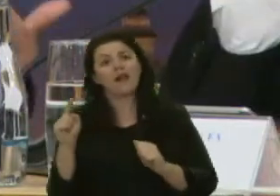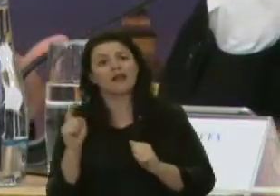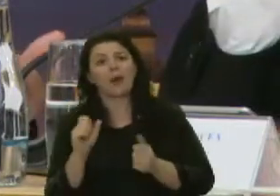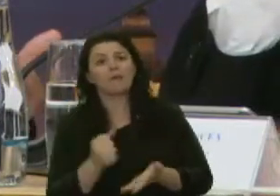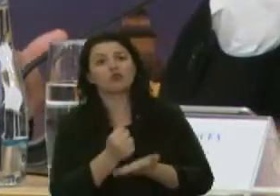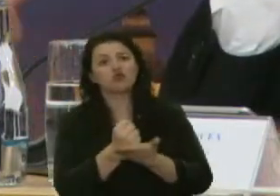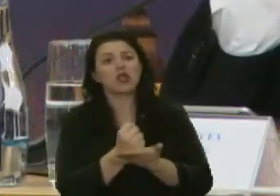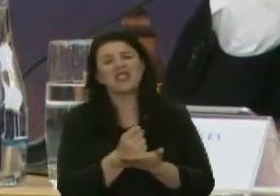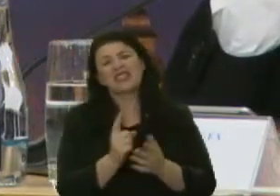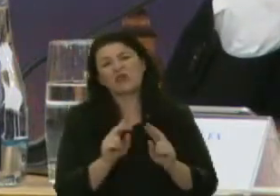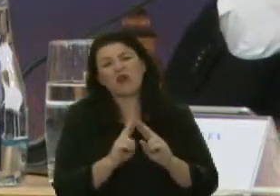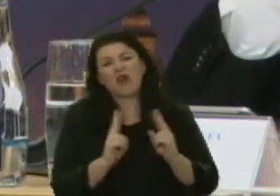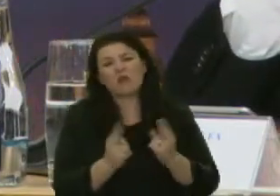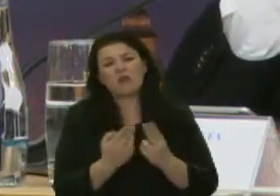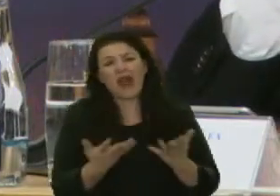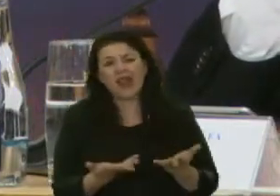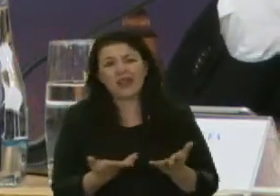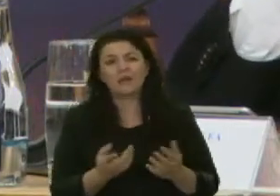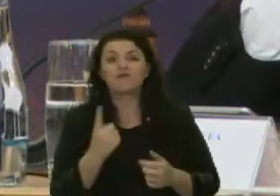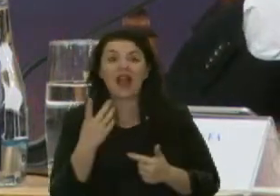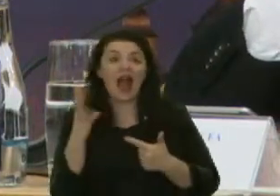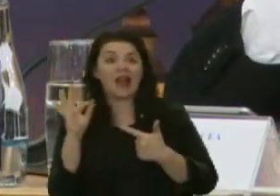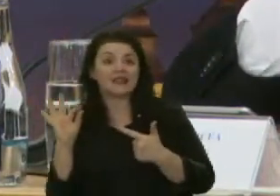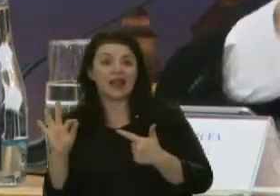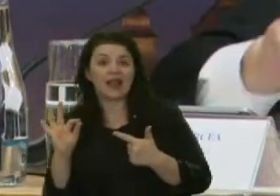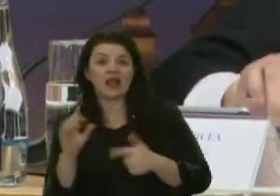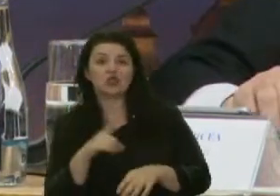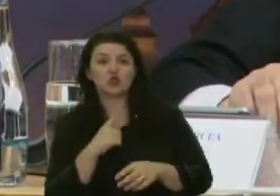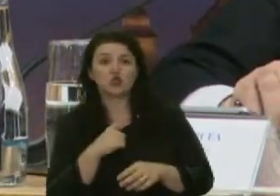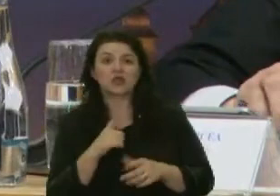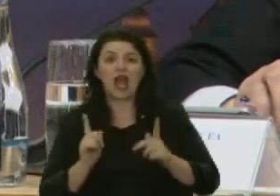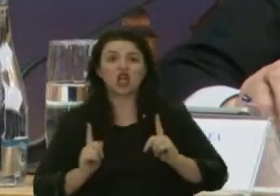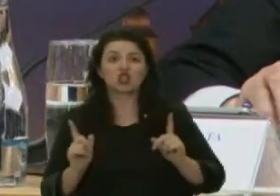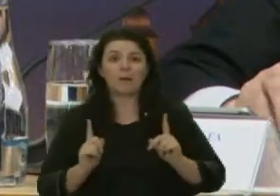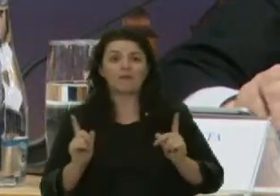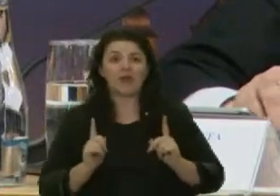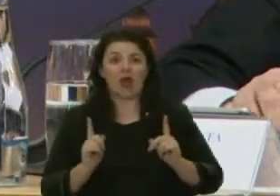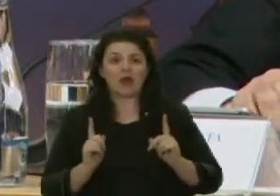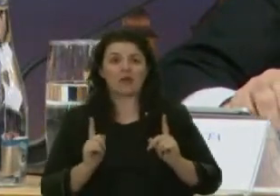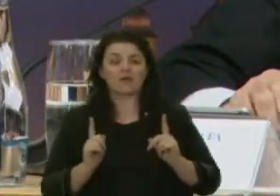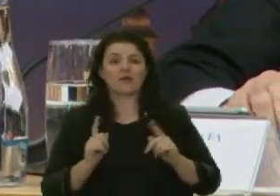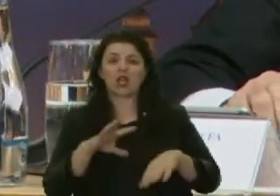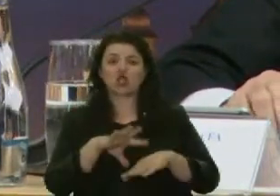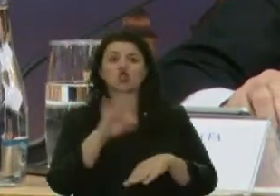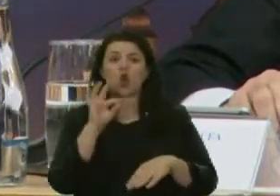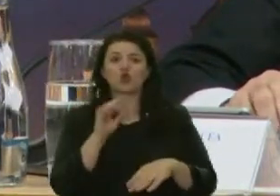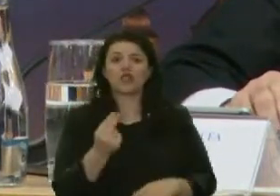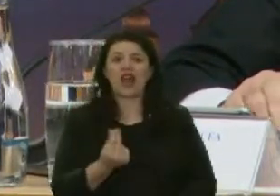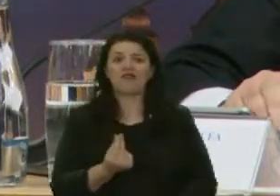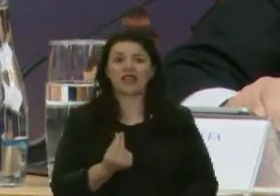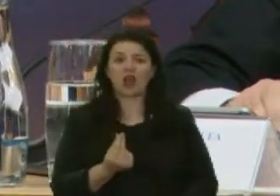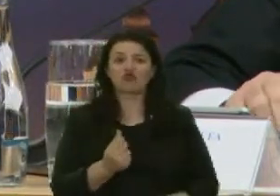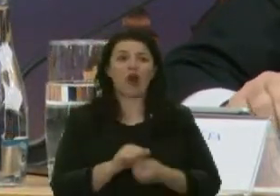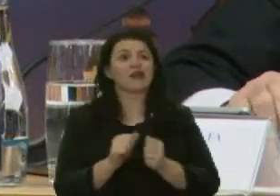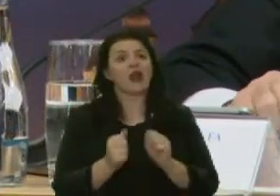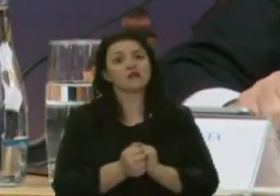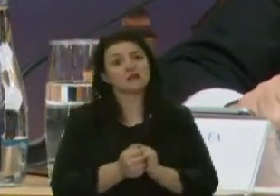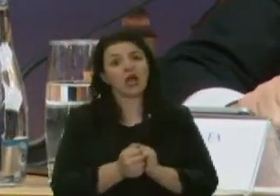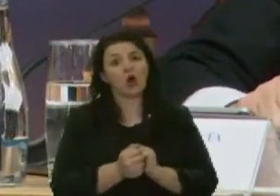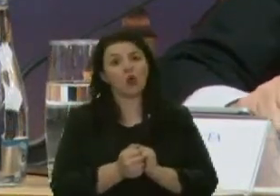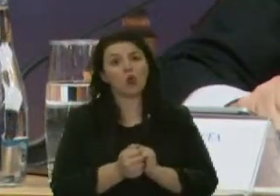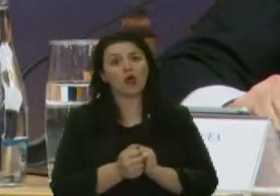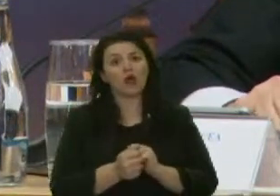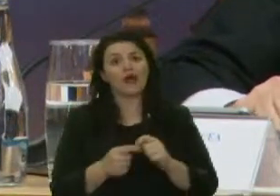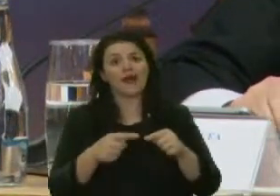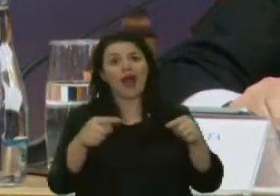într o formă completă dar se regăsesc altele sunt în așteptare când soluțiile financiare sau tiv sau